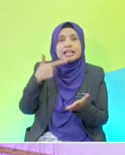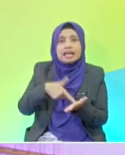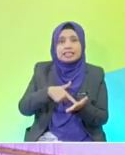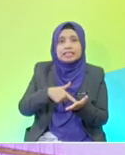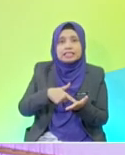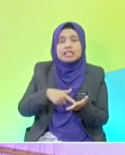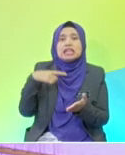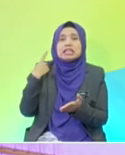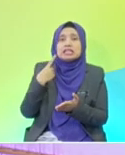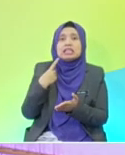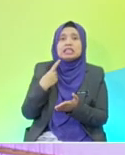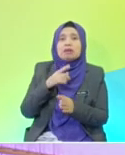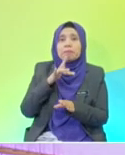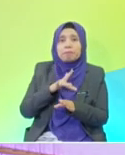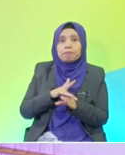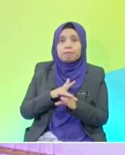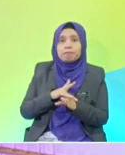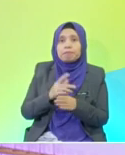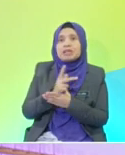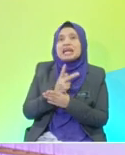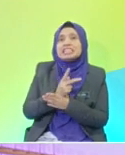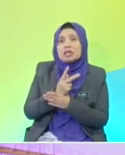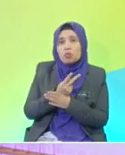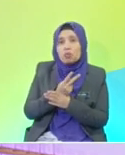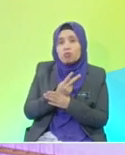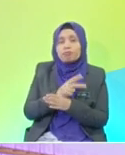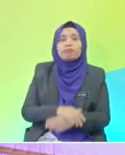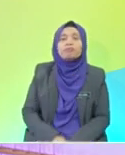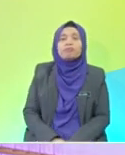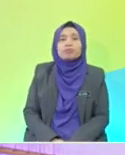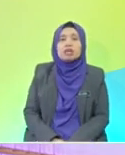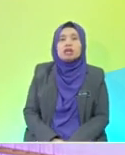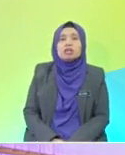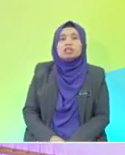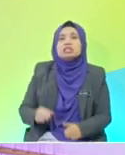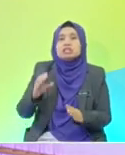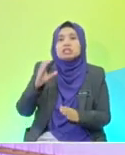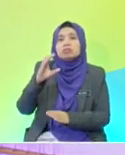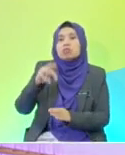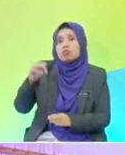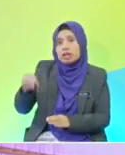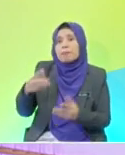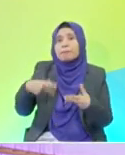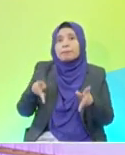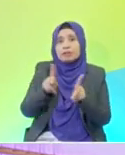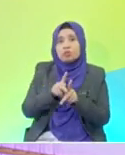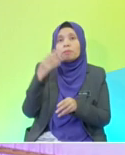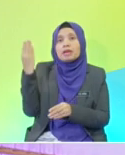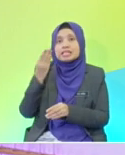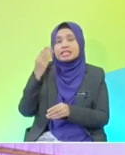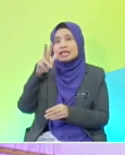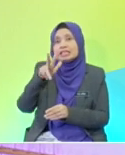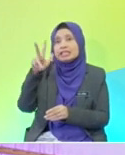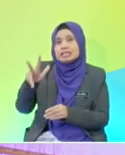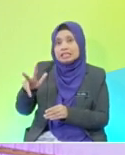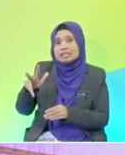Panggil sebagai pengacau ataupun pengganggu di mana calon-calon perlu membiasakan ketiga-tiga perkara